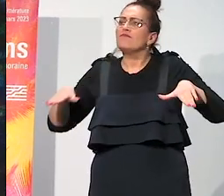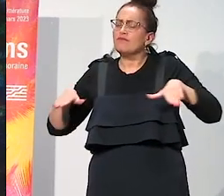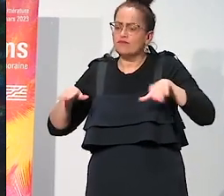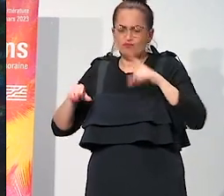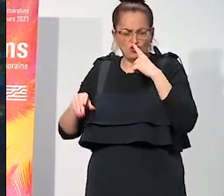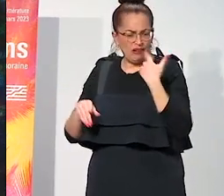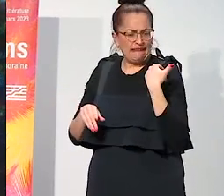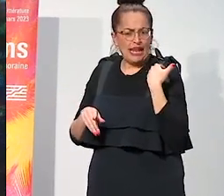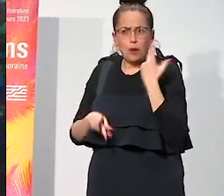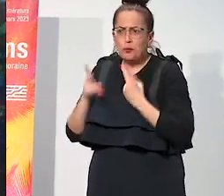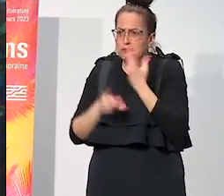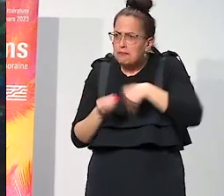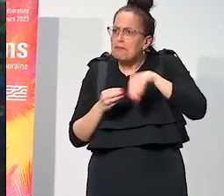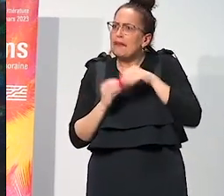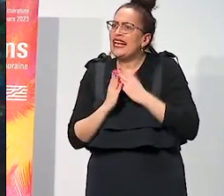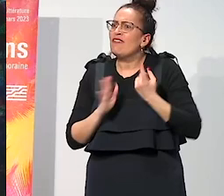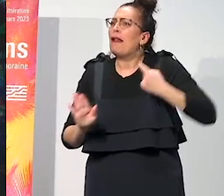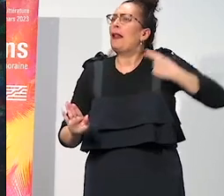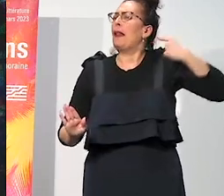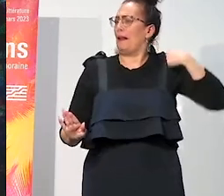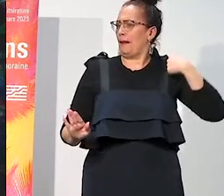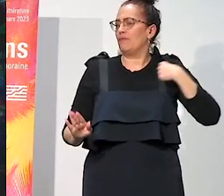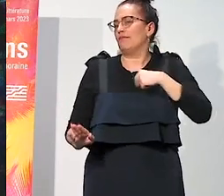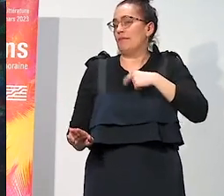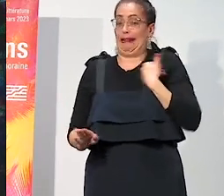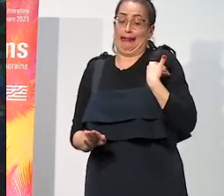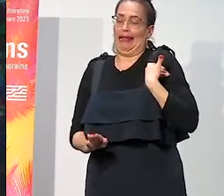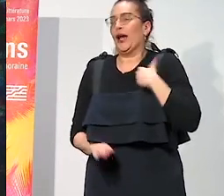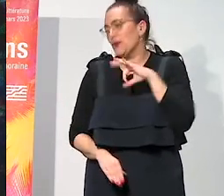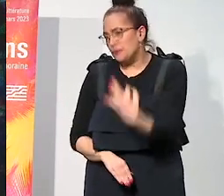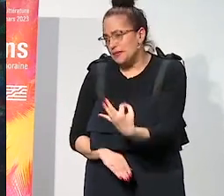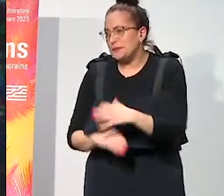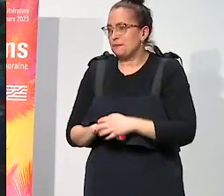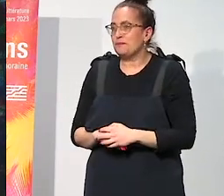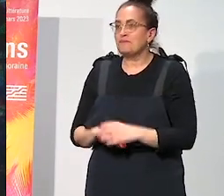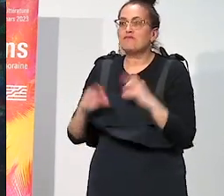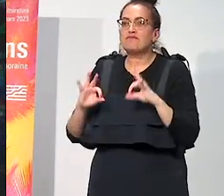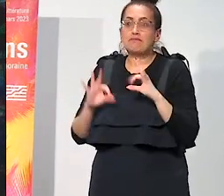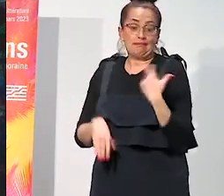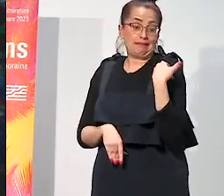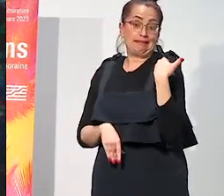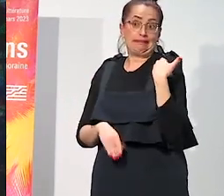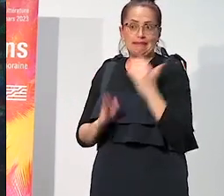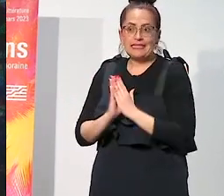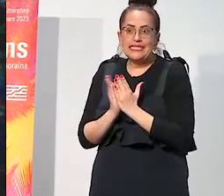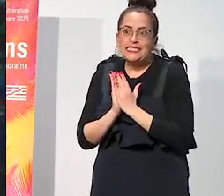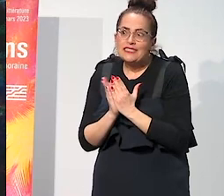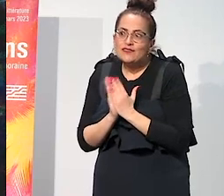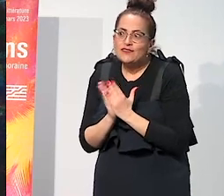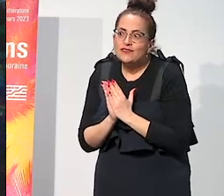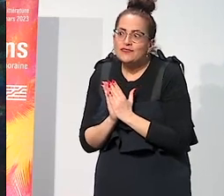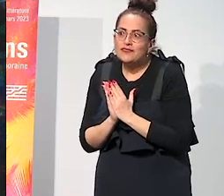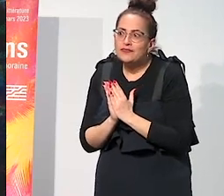les autres. D'ailleurs, je ne sais pas, mais en tout cas, le dernier, c'est sûr. Juste à côté, alors le dernier livre de Lola Lafont, je sais qu'aux Inrecuptibles, là, on vous